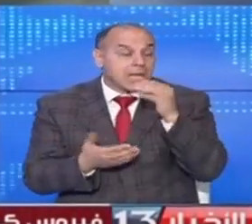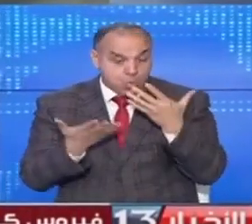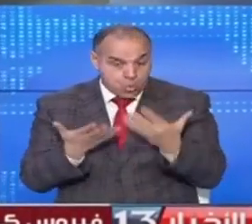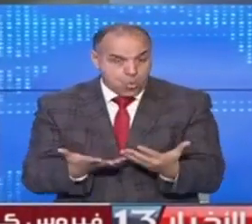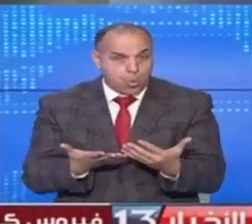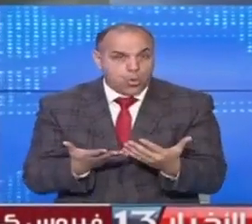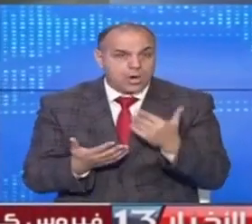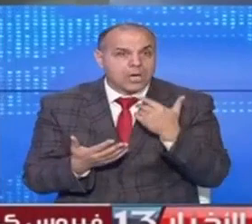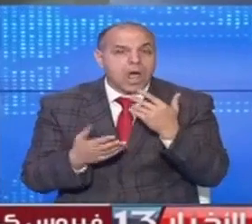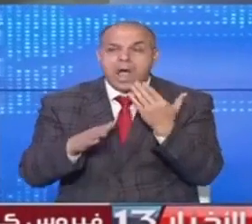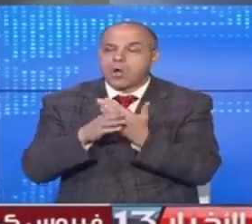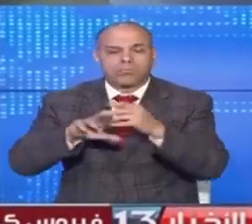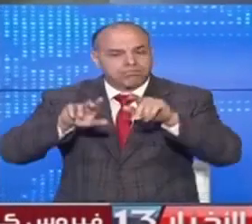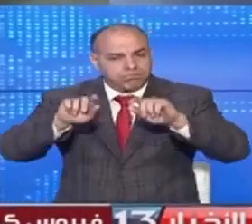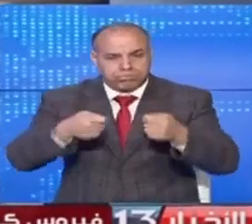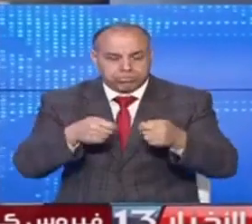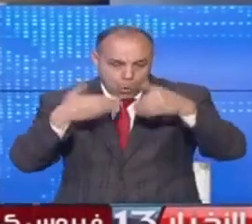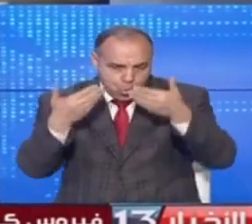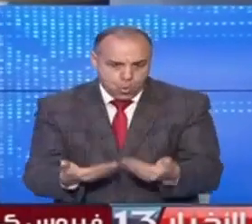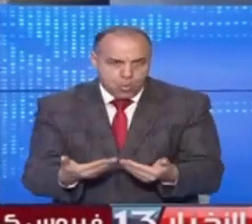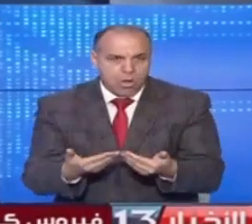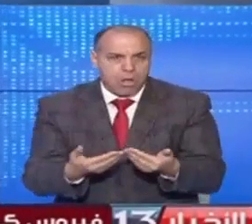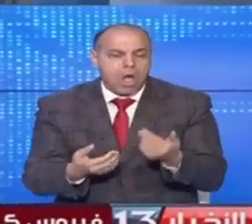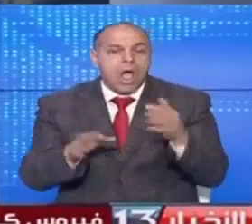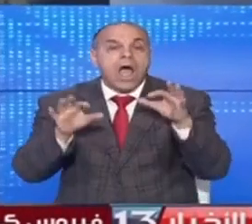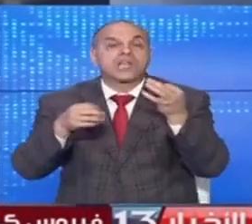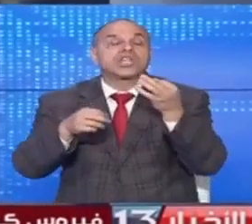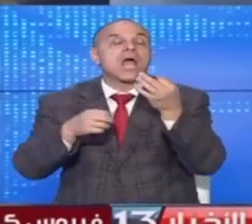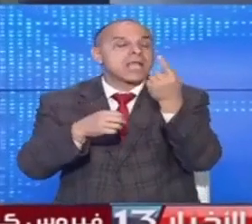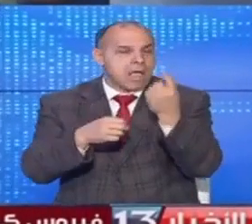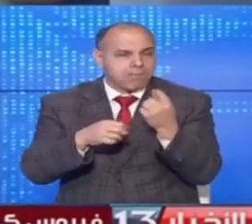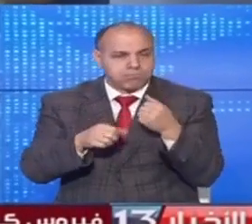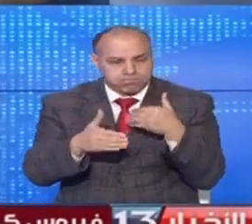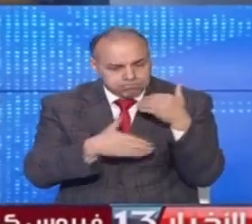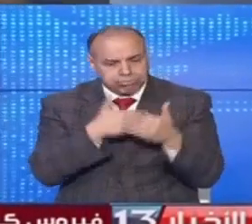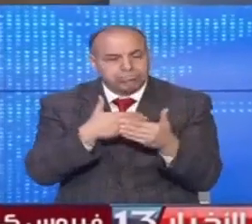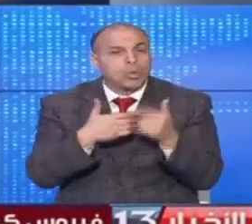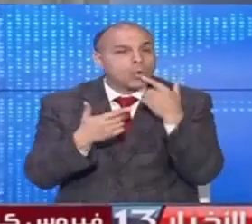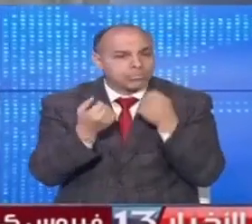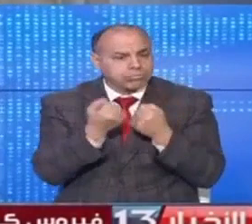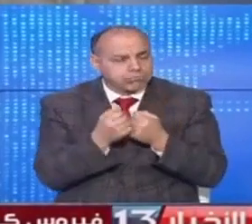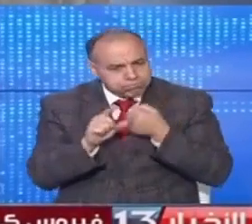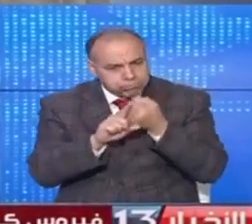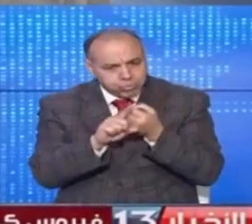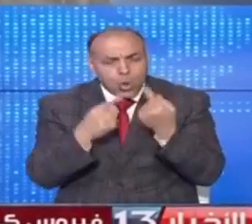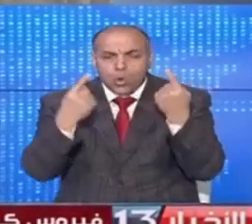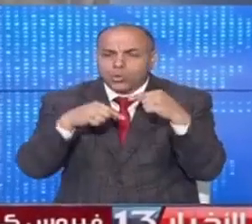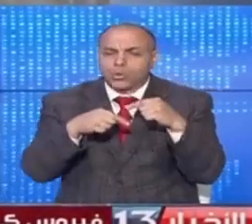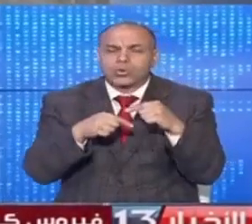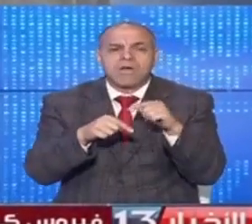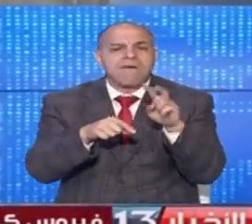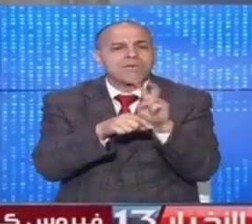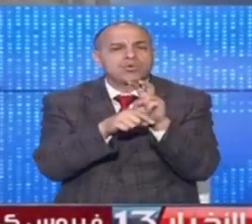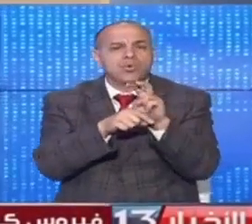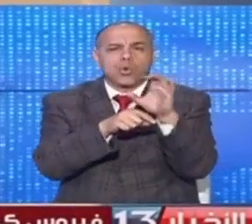قررت غرق المدارس بدايه من اليوم ولمده عشره ايام في خطوه لتسليم جهودها لمواجهه تفشي